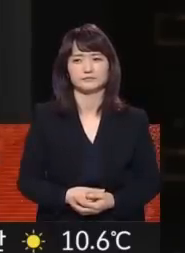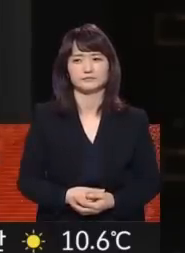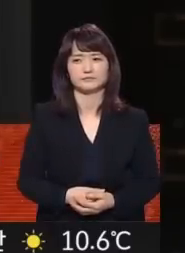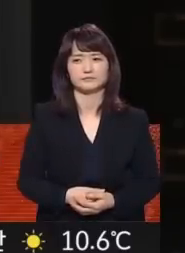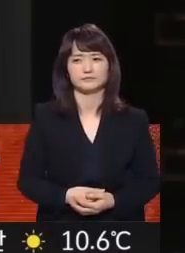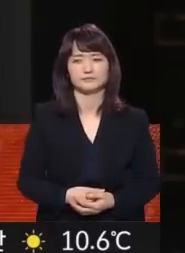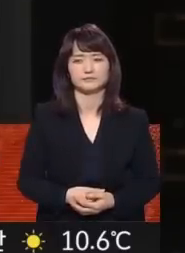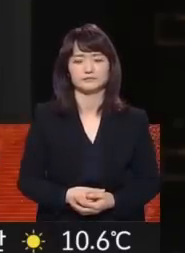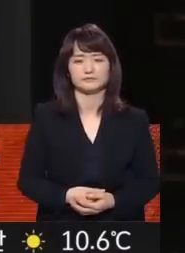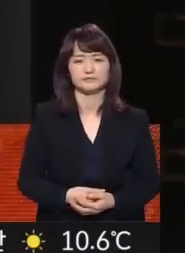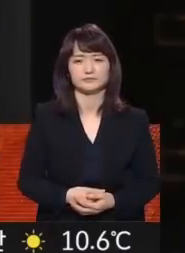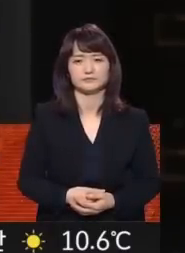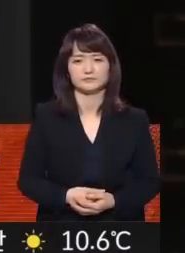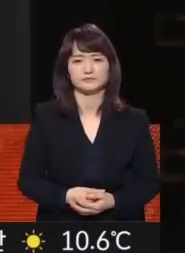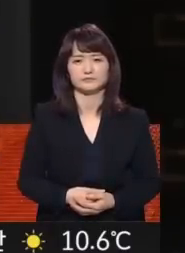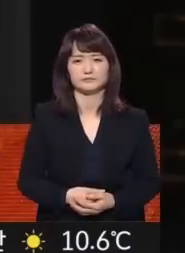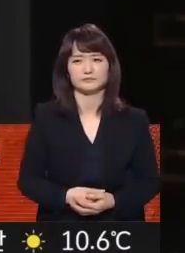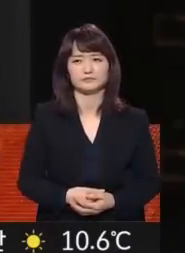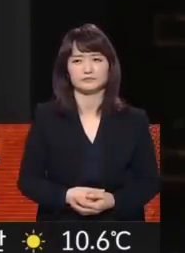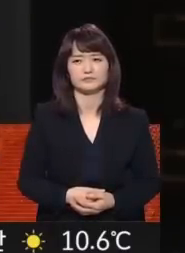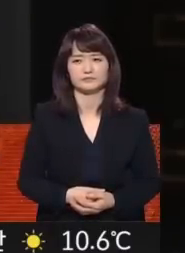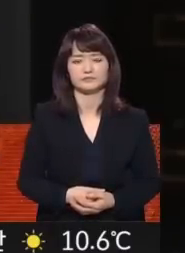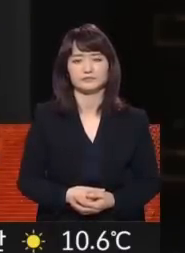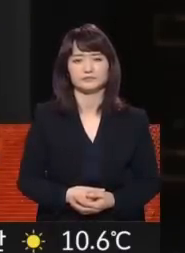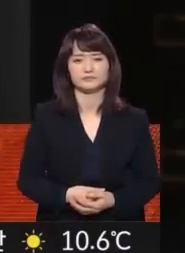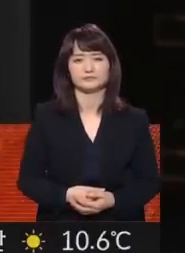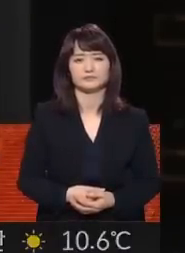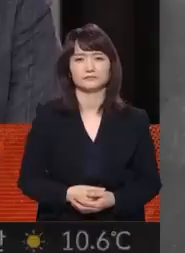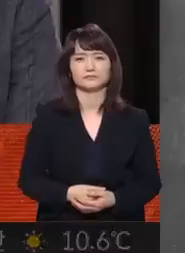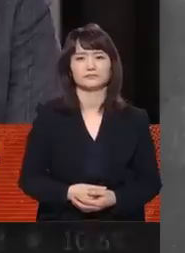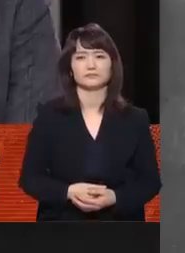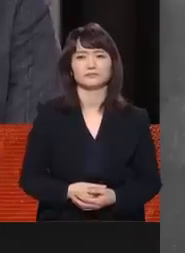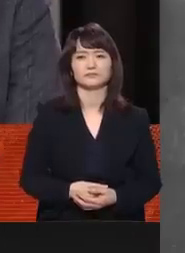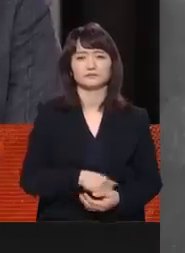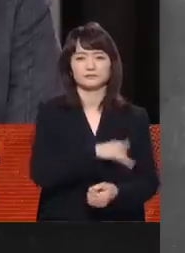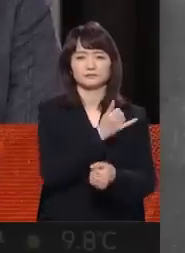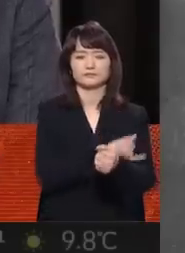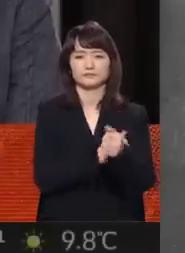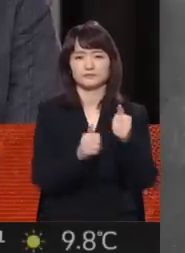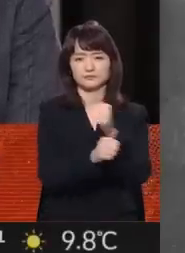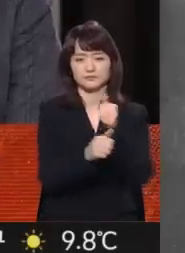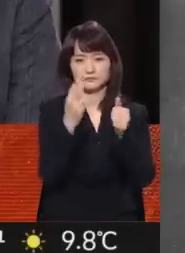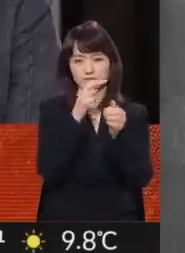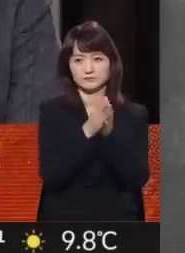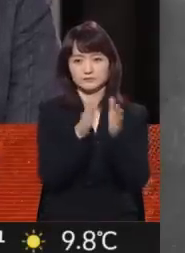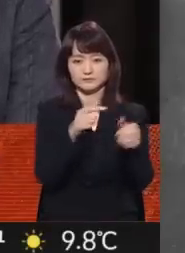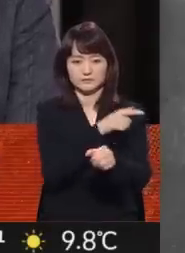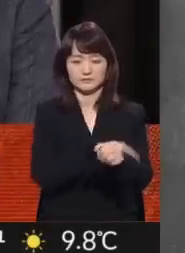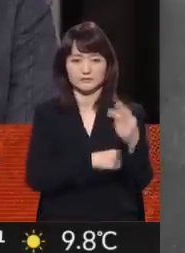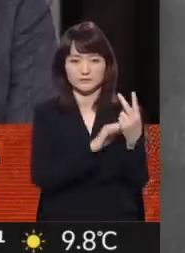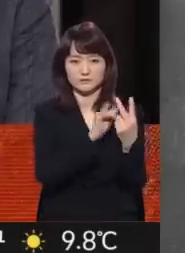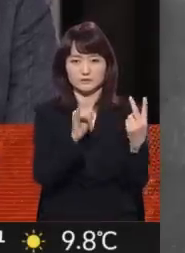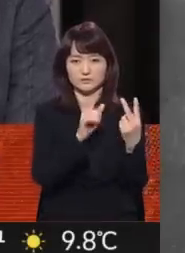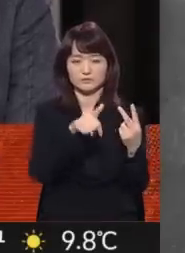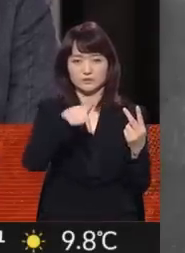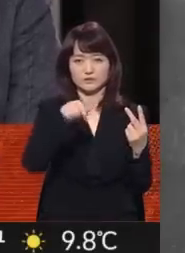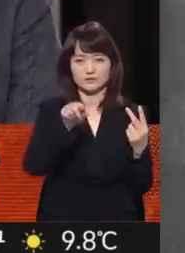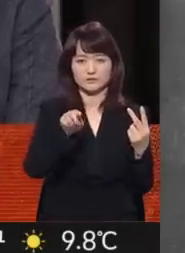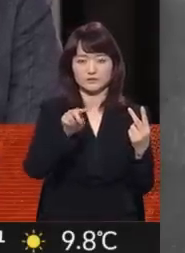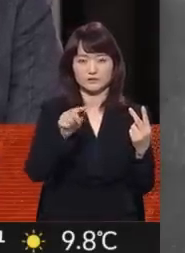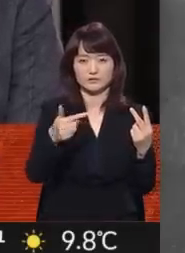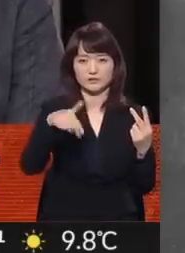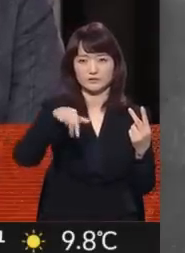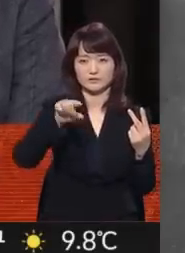질문 이거 말고요 이거에 대해서 좀 답변해주세요 자 인권이 조사 시작 후에 임원 두 명에 대해서 견책